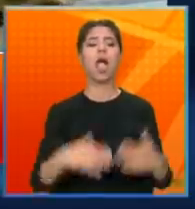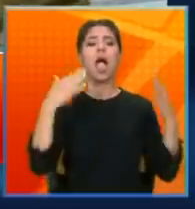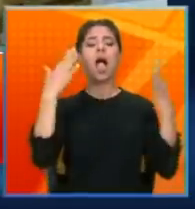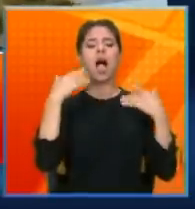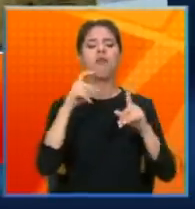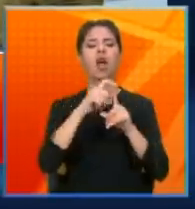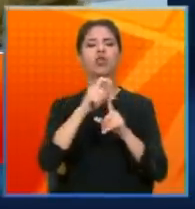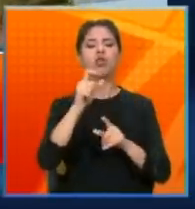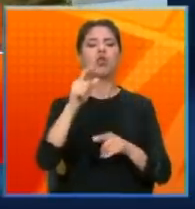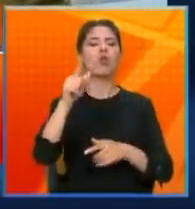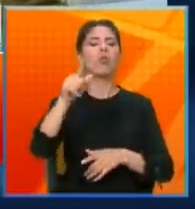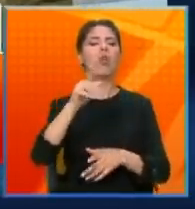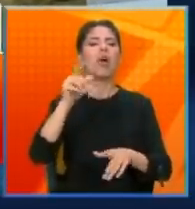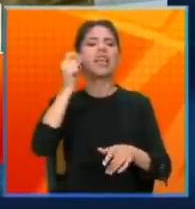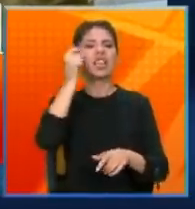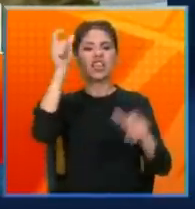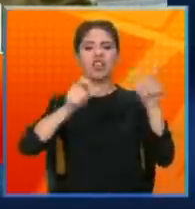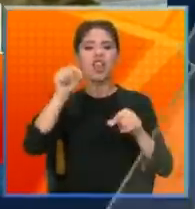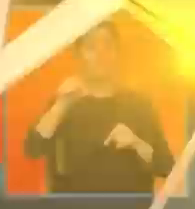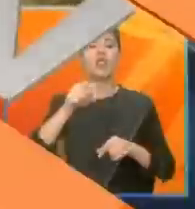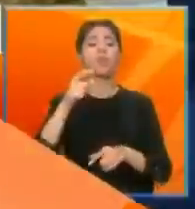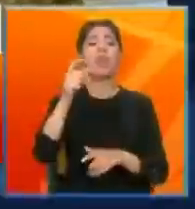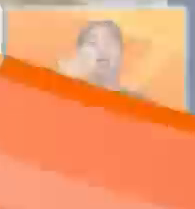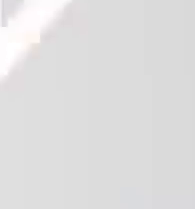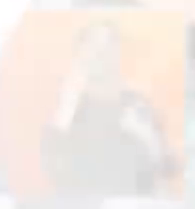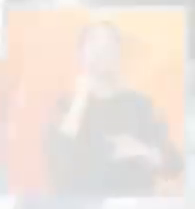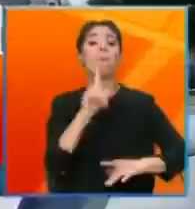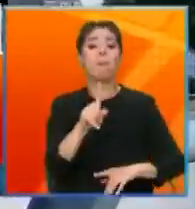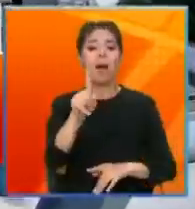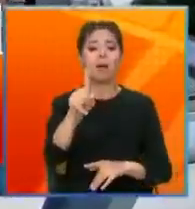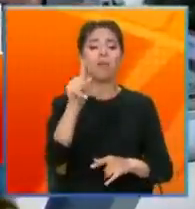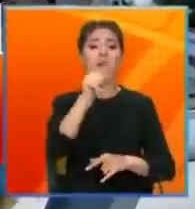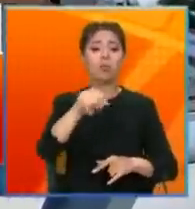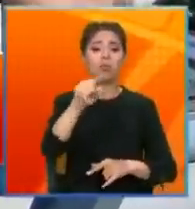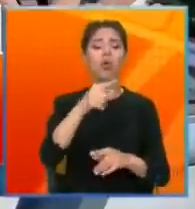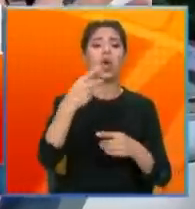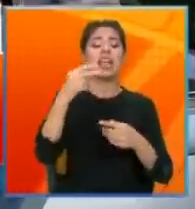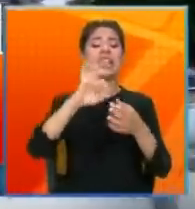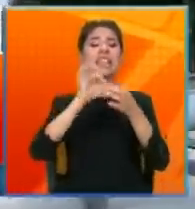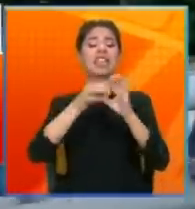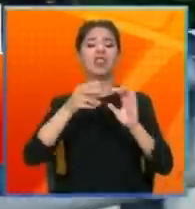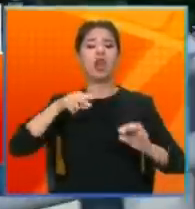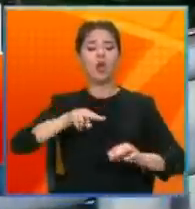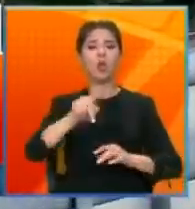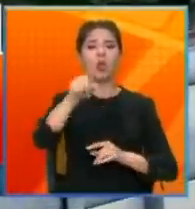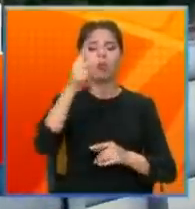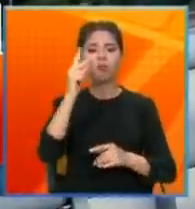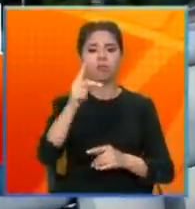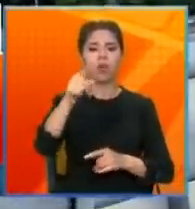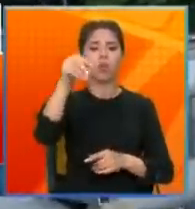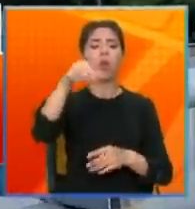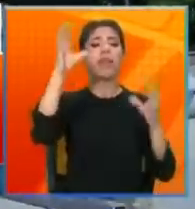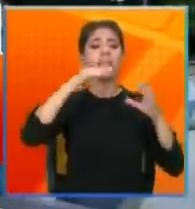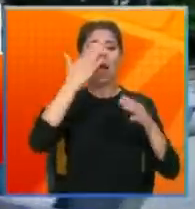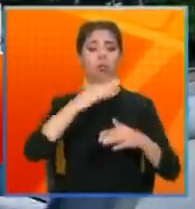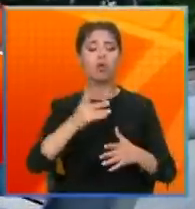Meteorologlar şunu söylüyor, şu andaki havaya aldanmayın diyorlar. Mehmet Tekin'le birlikte Zincirlikuyu'dayız. Görüyoruz, trafik de var. Şu anda yağış